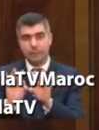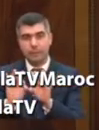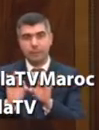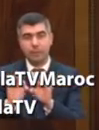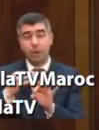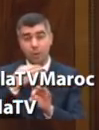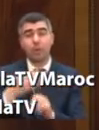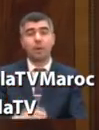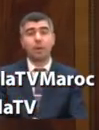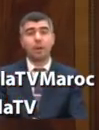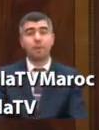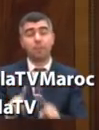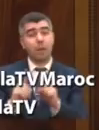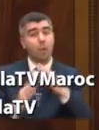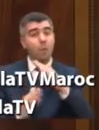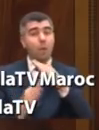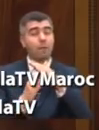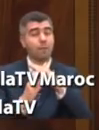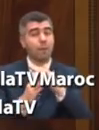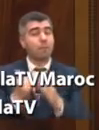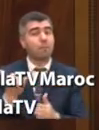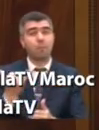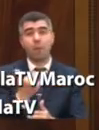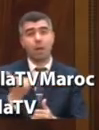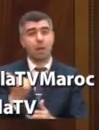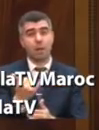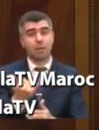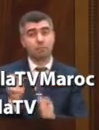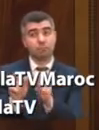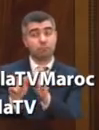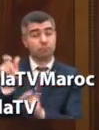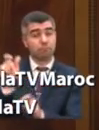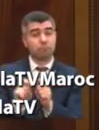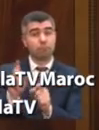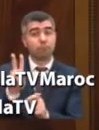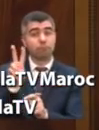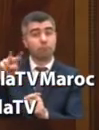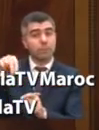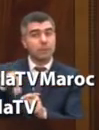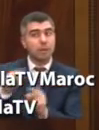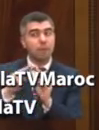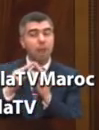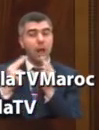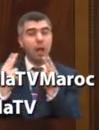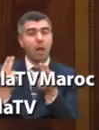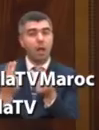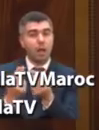والعمل على التصدي لها والضغط على الهيئات الأممية المختصة من أجل